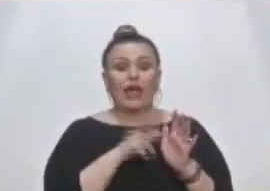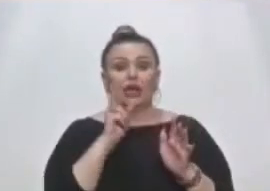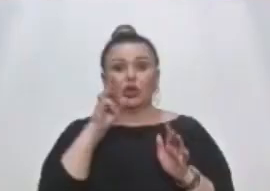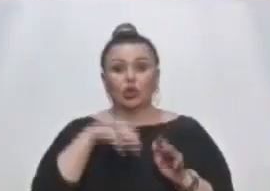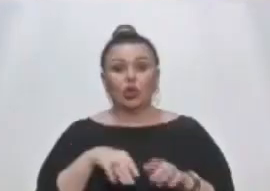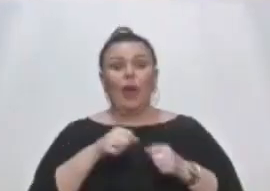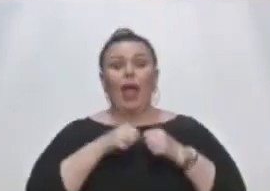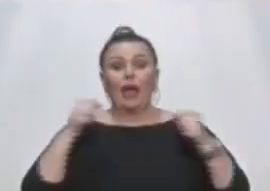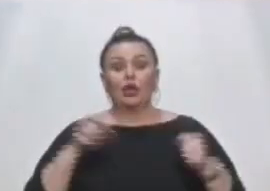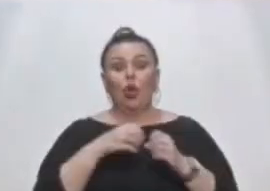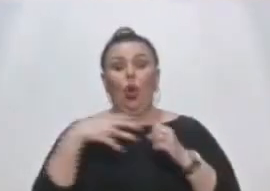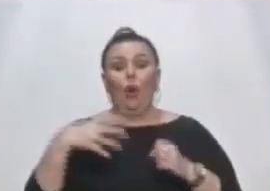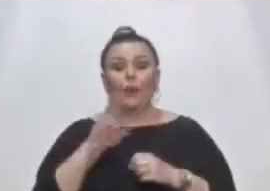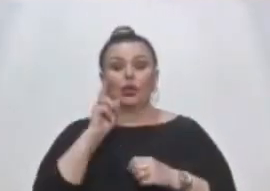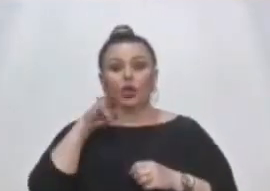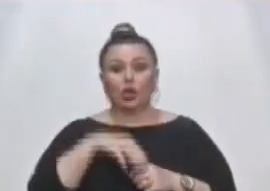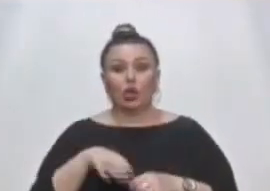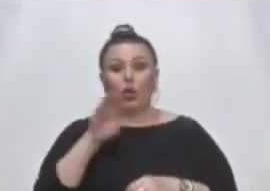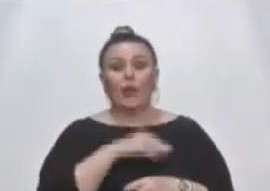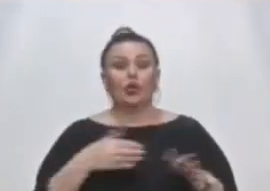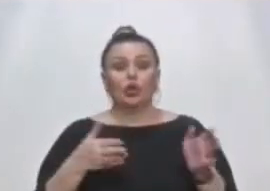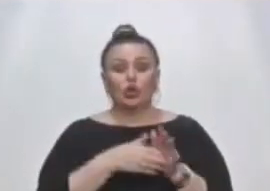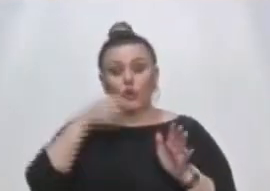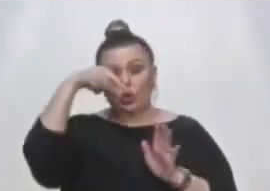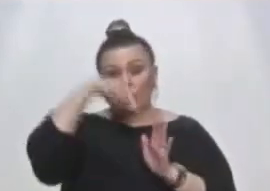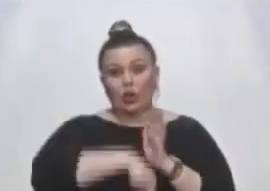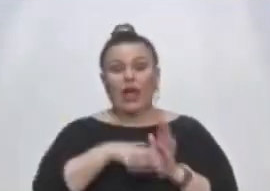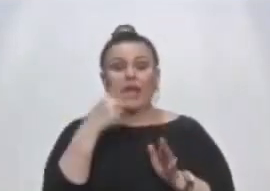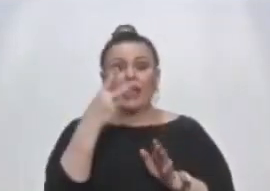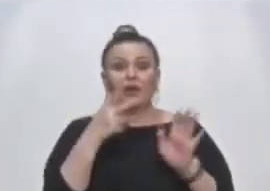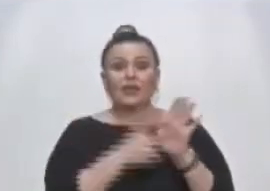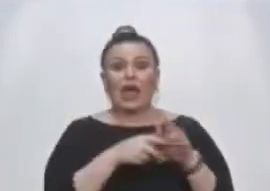kilometr, eni 2,15 kilometr, maksimum dərinliyi isə 28 metrdir.